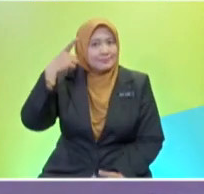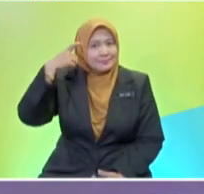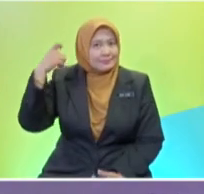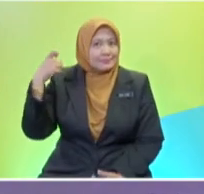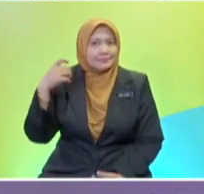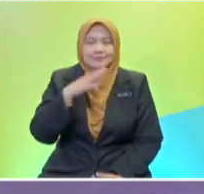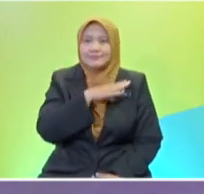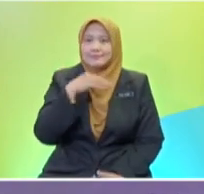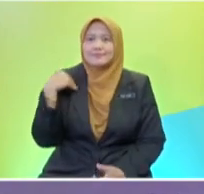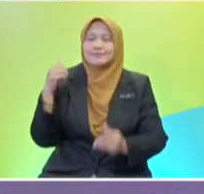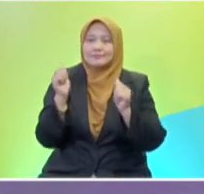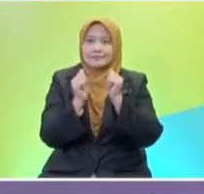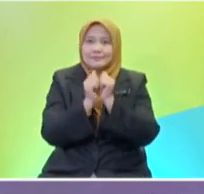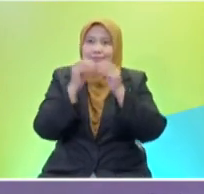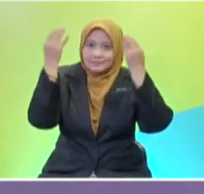pengalamannya